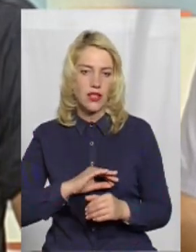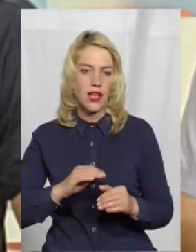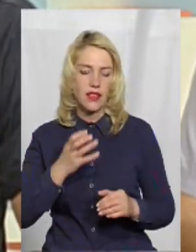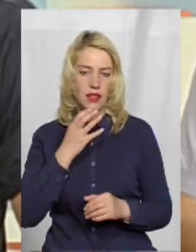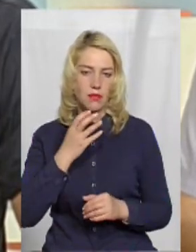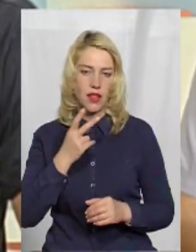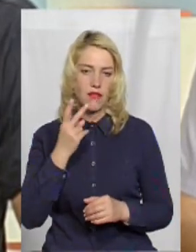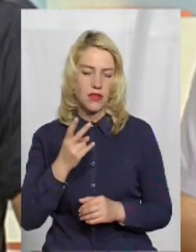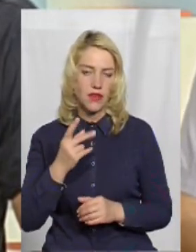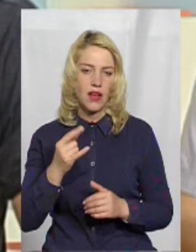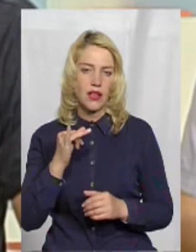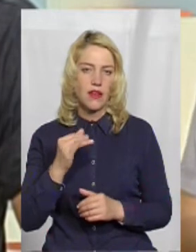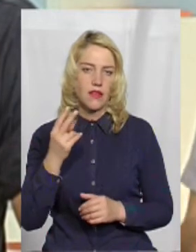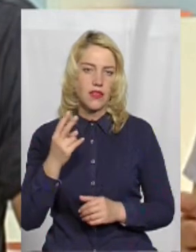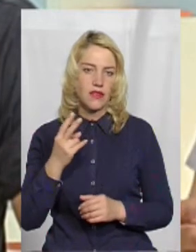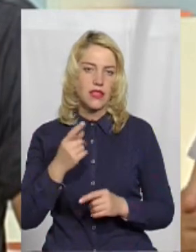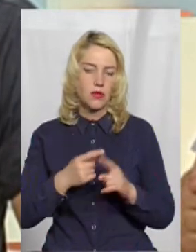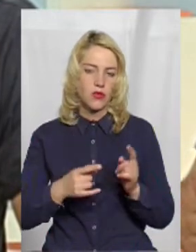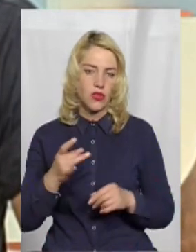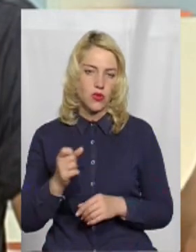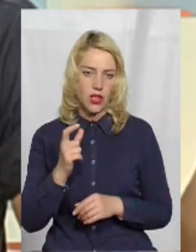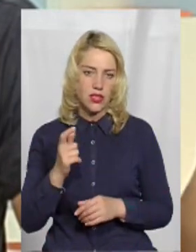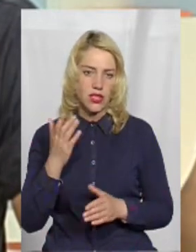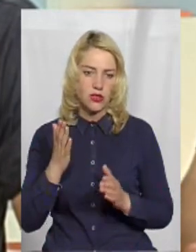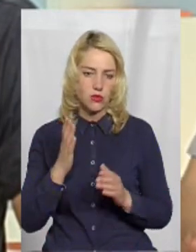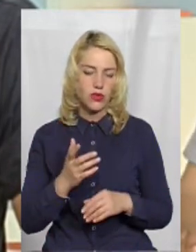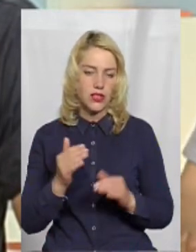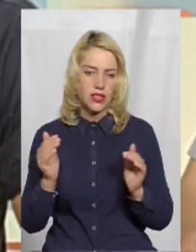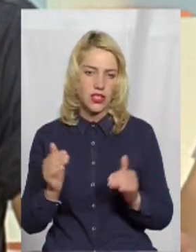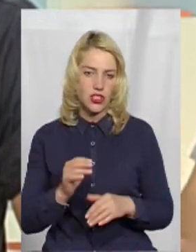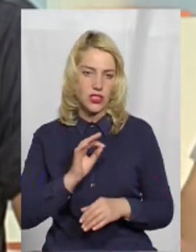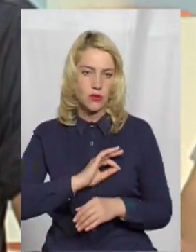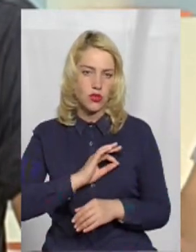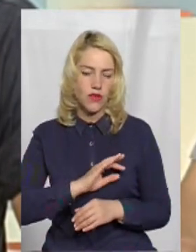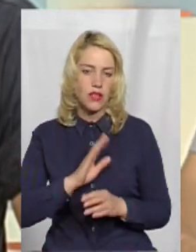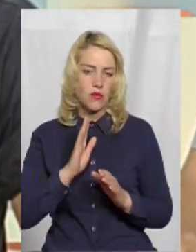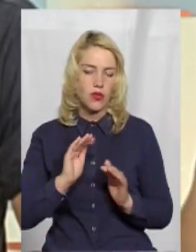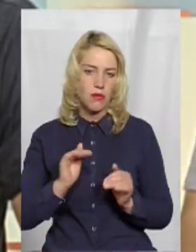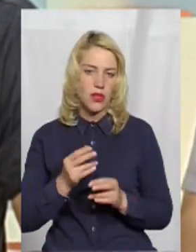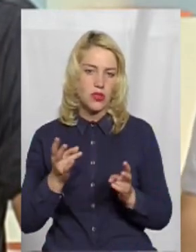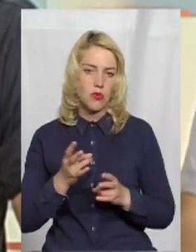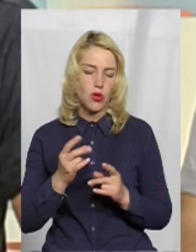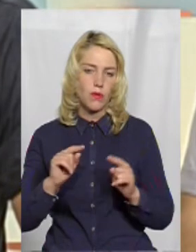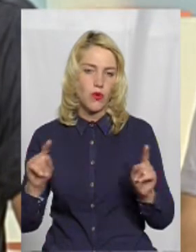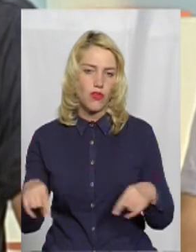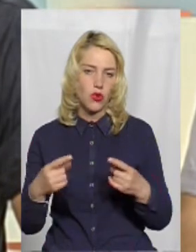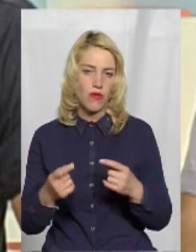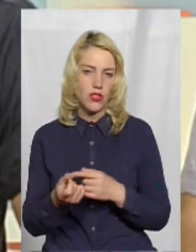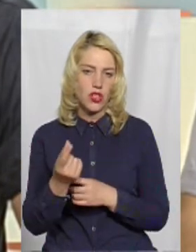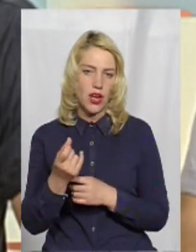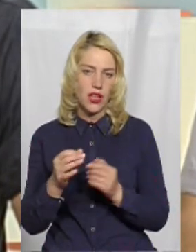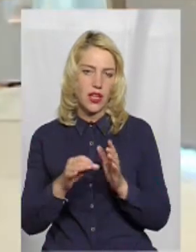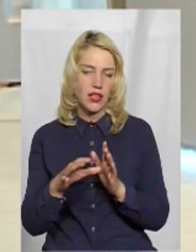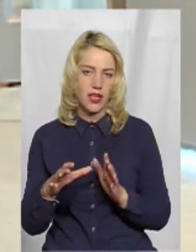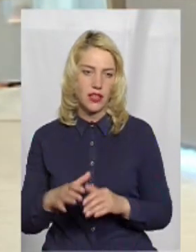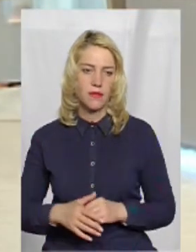то й в більше, ніж в два рази. Тобто, і якщо буде знижене споживання, то, відповідно, менша потреба буде і в відновних джерелах